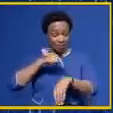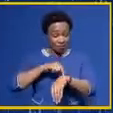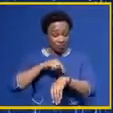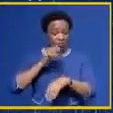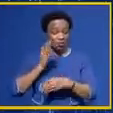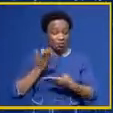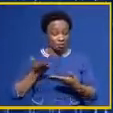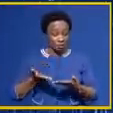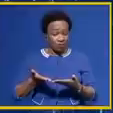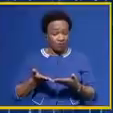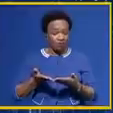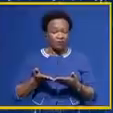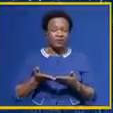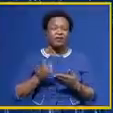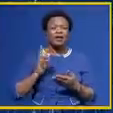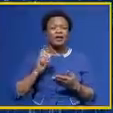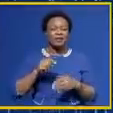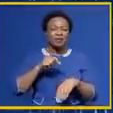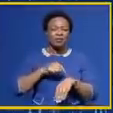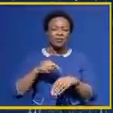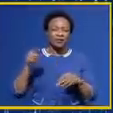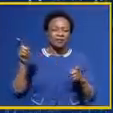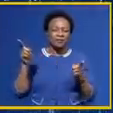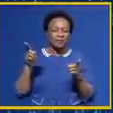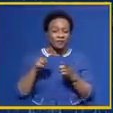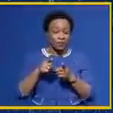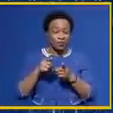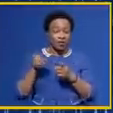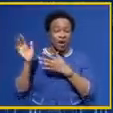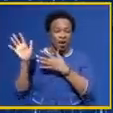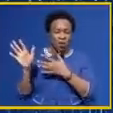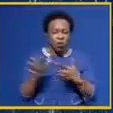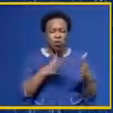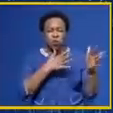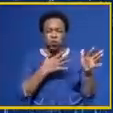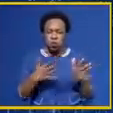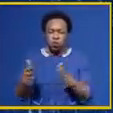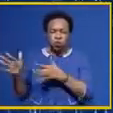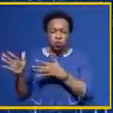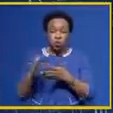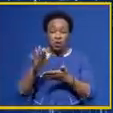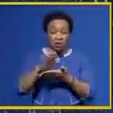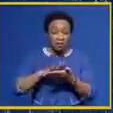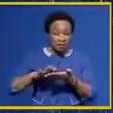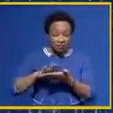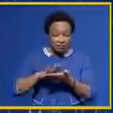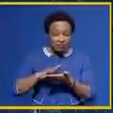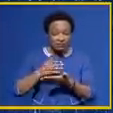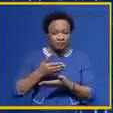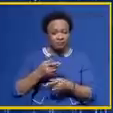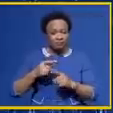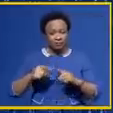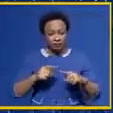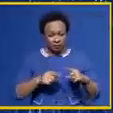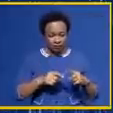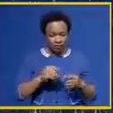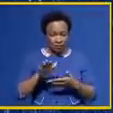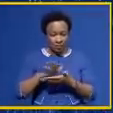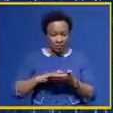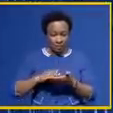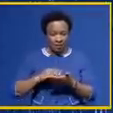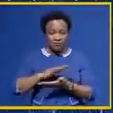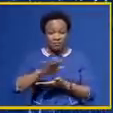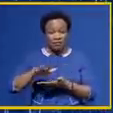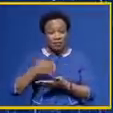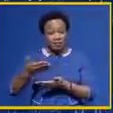huu panakuwa na vipindi vifupi vya upepo mkali katika baadhi ya maeneo, na baadhi ya maeneo panatarajiwa kuwa na hali